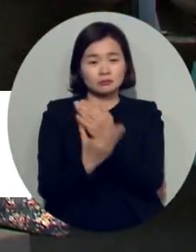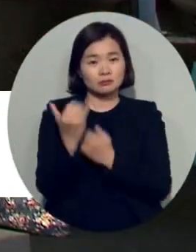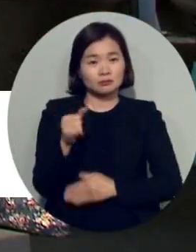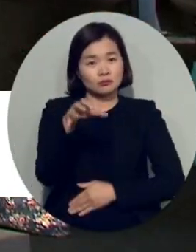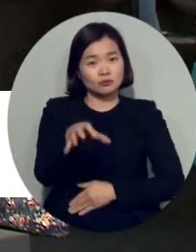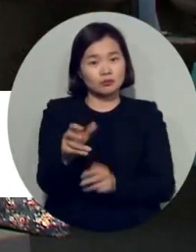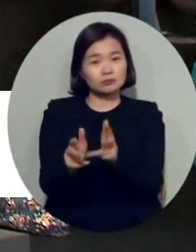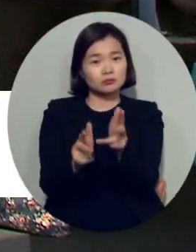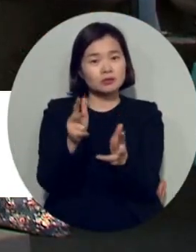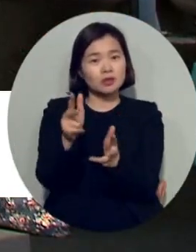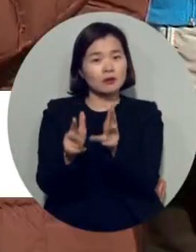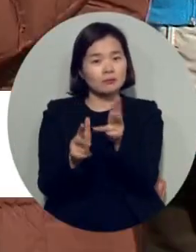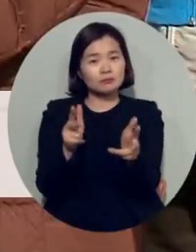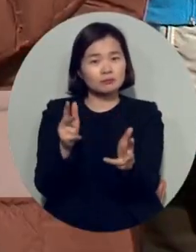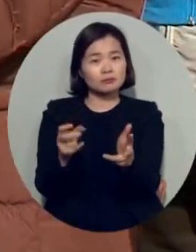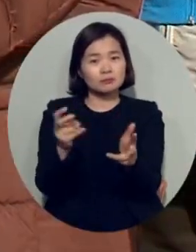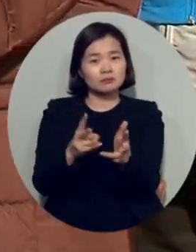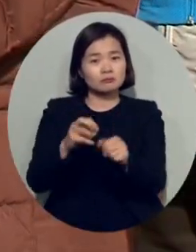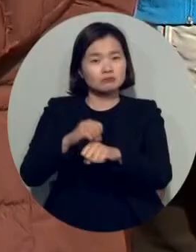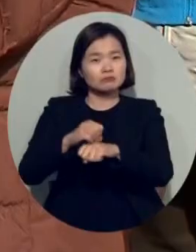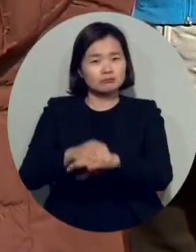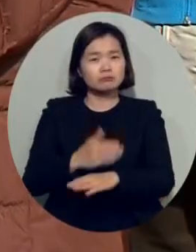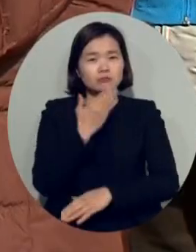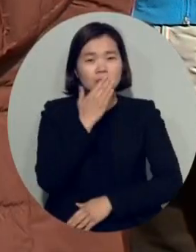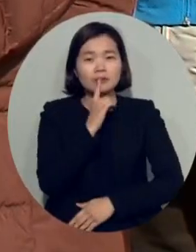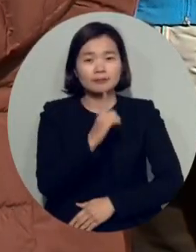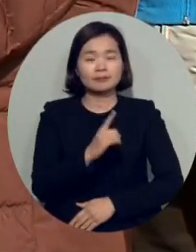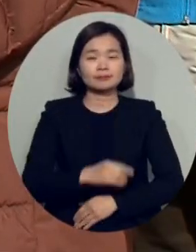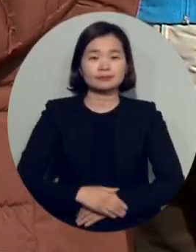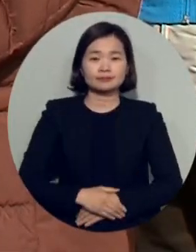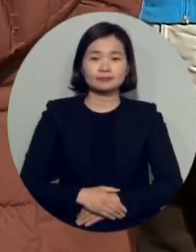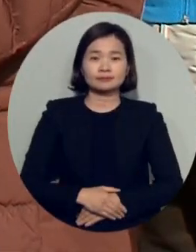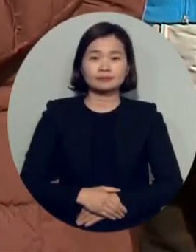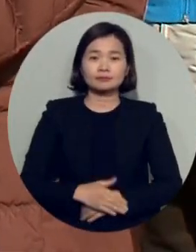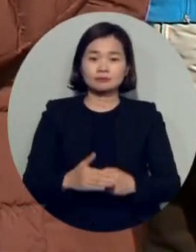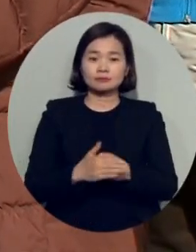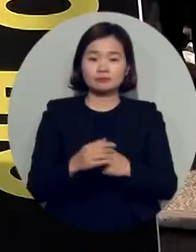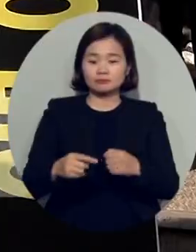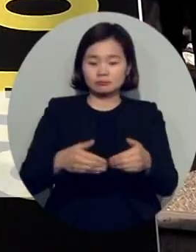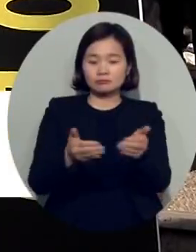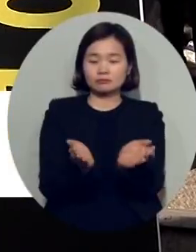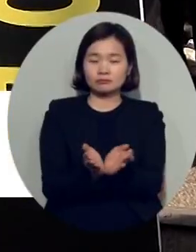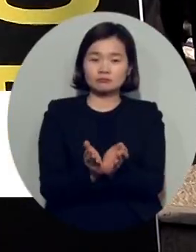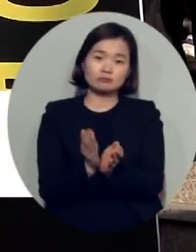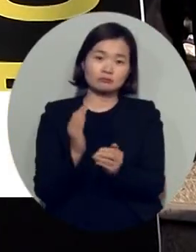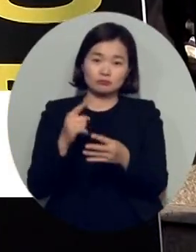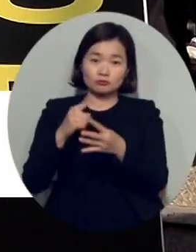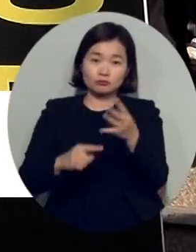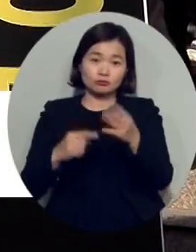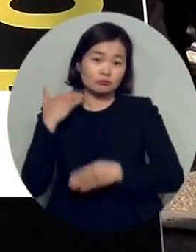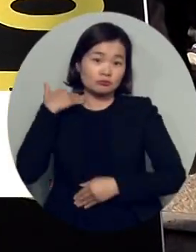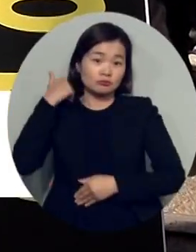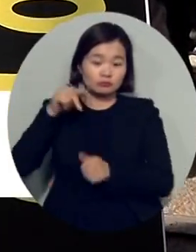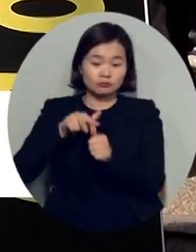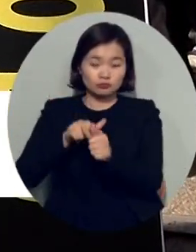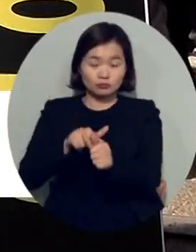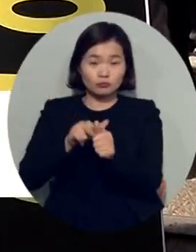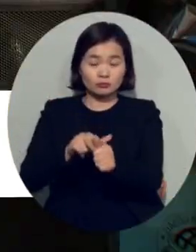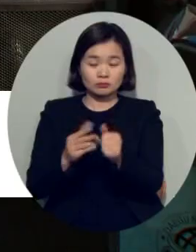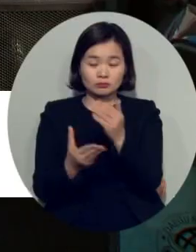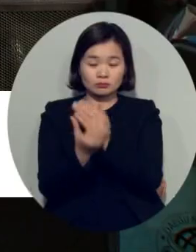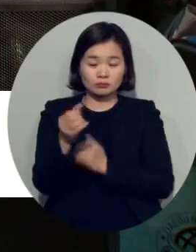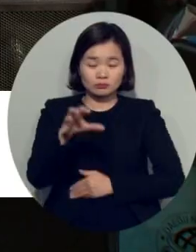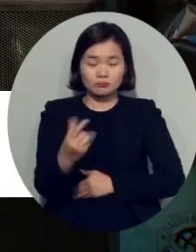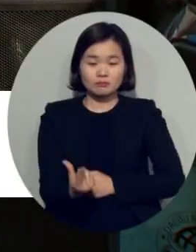사업이 좌초될 위기라고 주장했습니다. 그러면서 같은 당 윤석열 대선 후보가 통합신공항